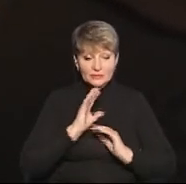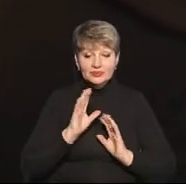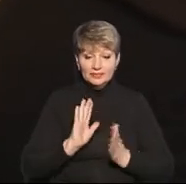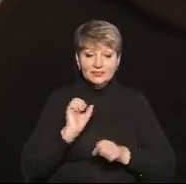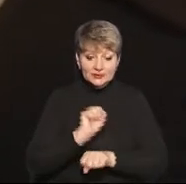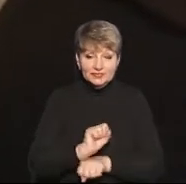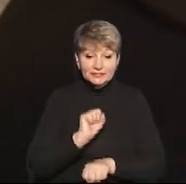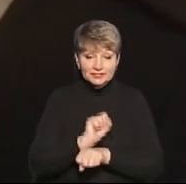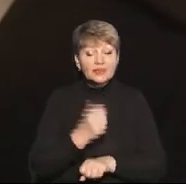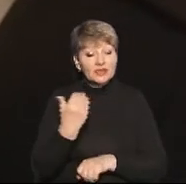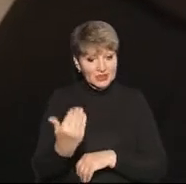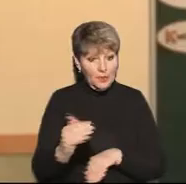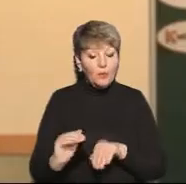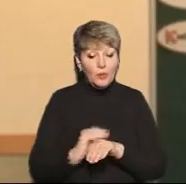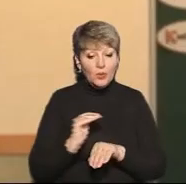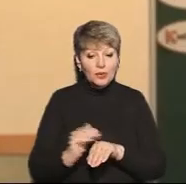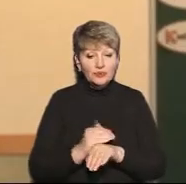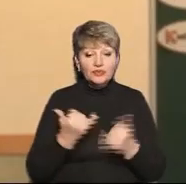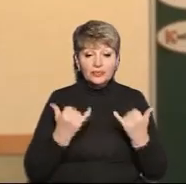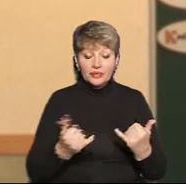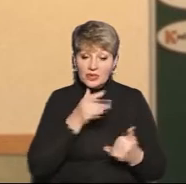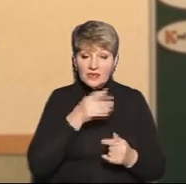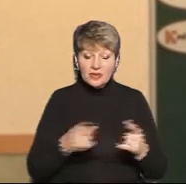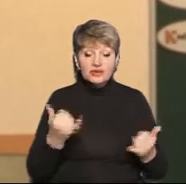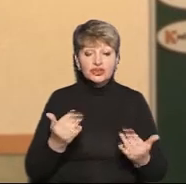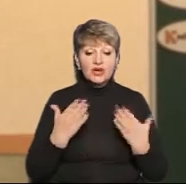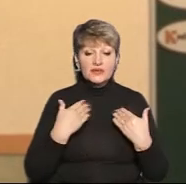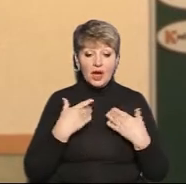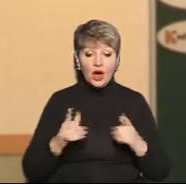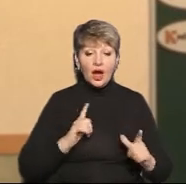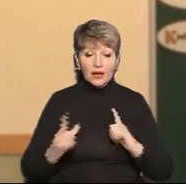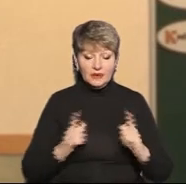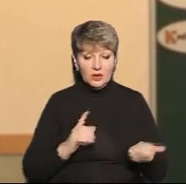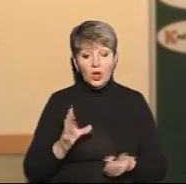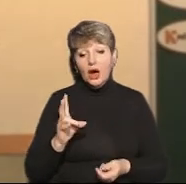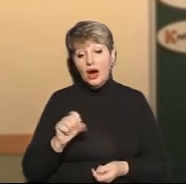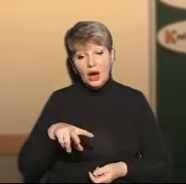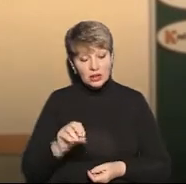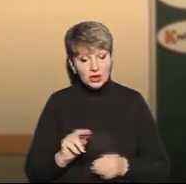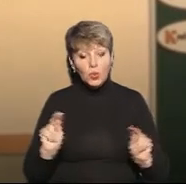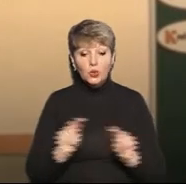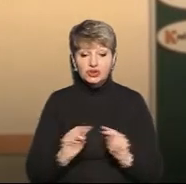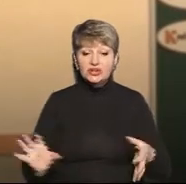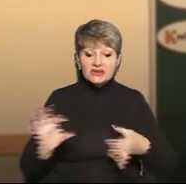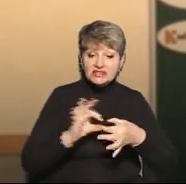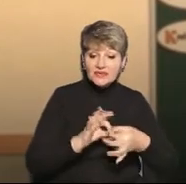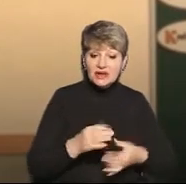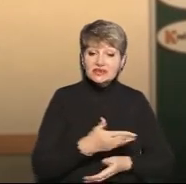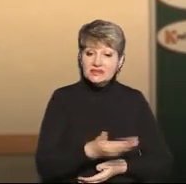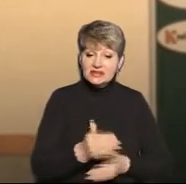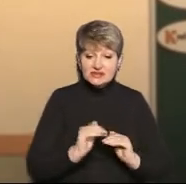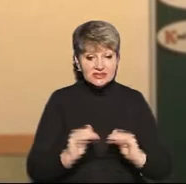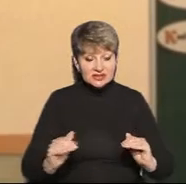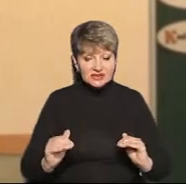Досить, Катюшенька. Ти молодчинка. В даний час вони на канікулах, але ж вчителі вже зв'язуються з ними, влаштовують